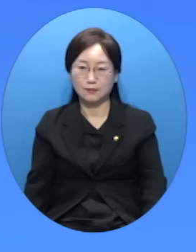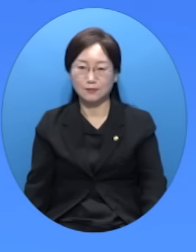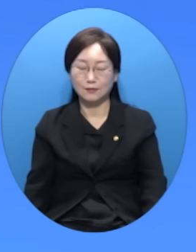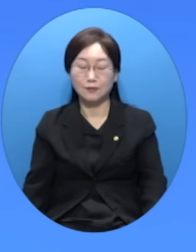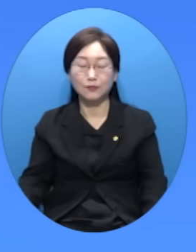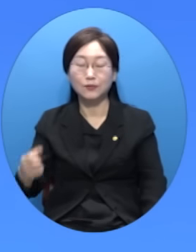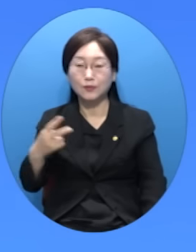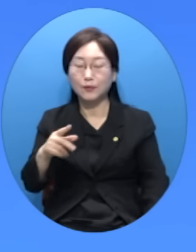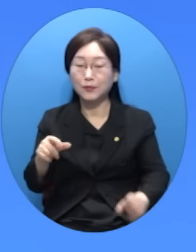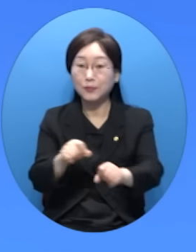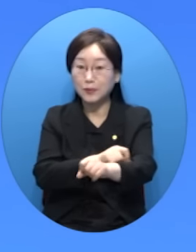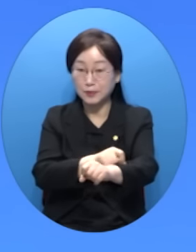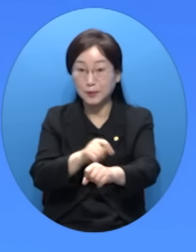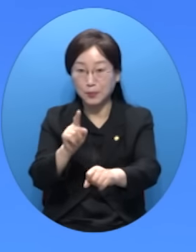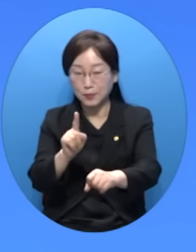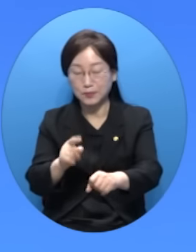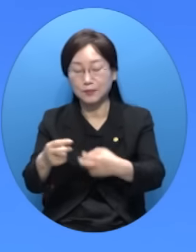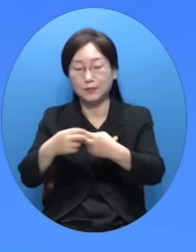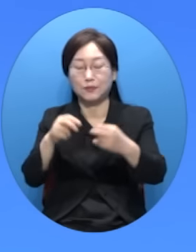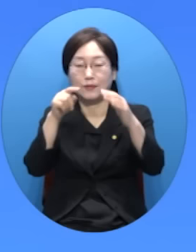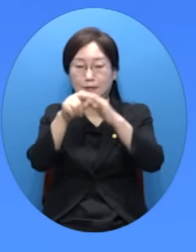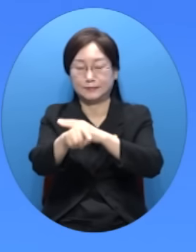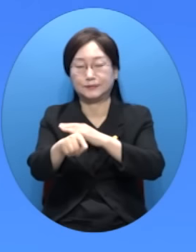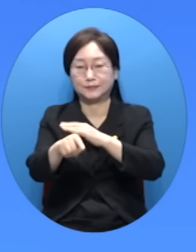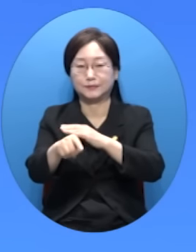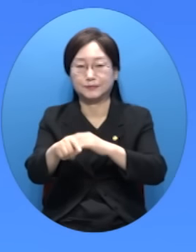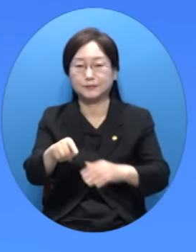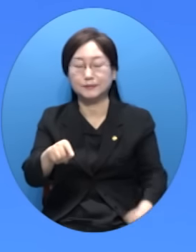특별히 병원에 가서